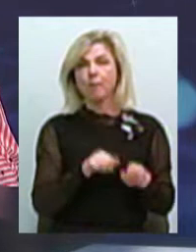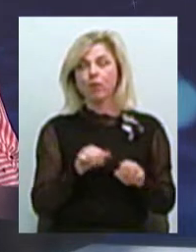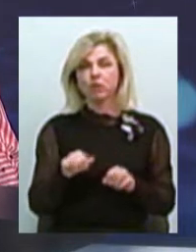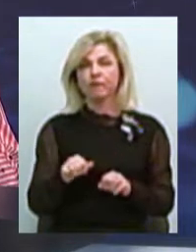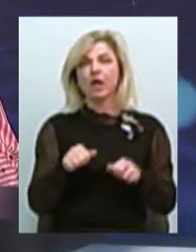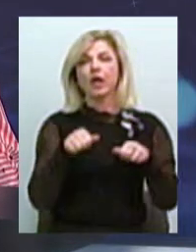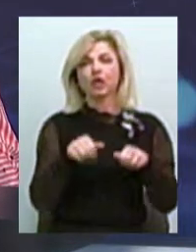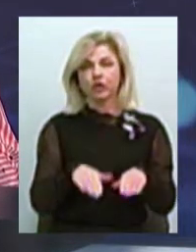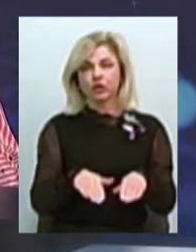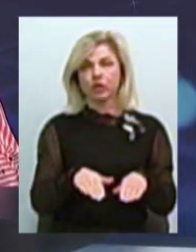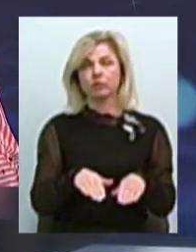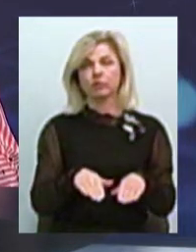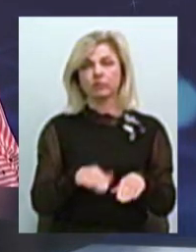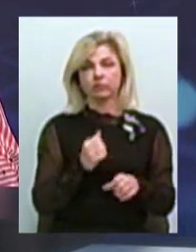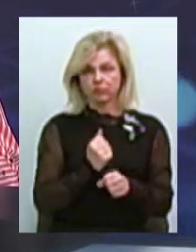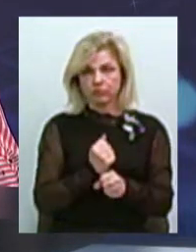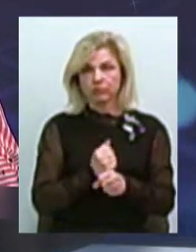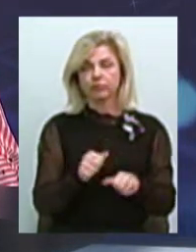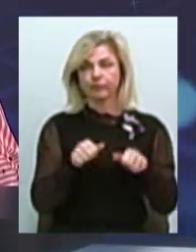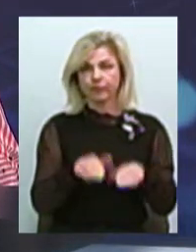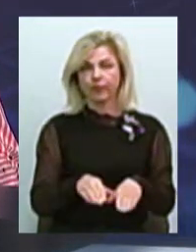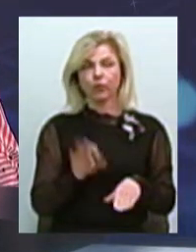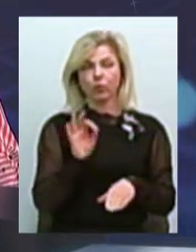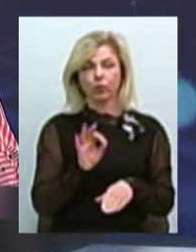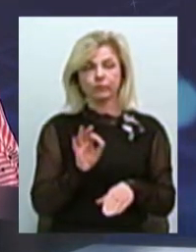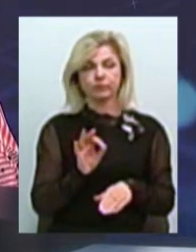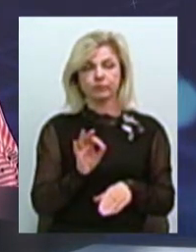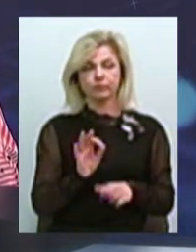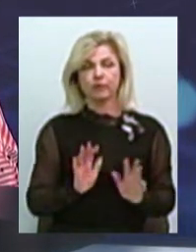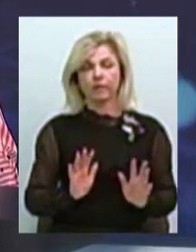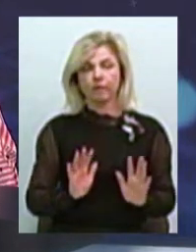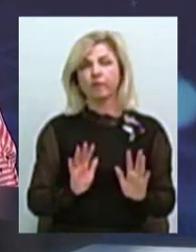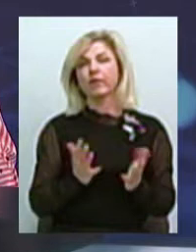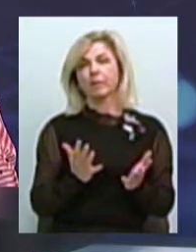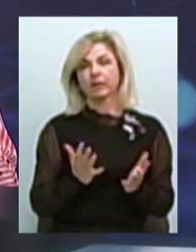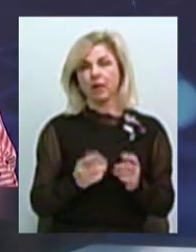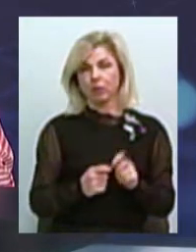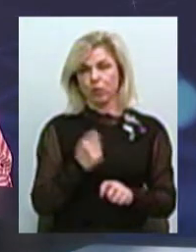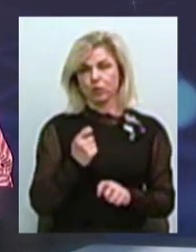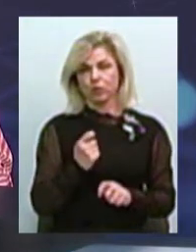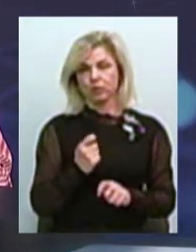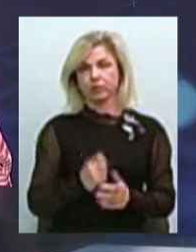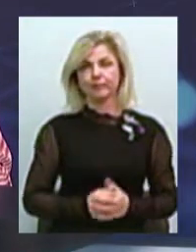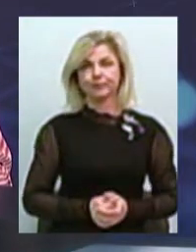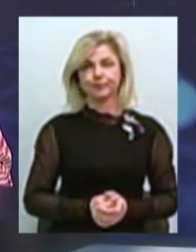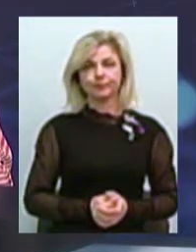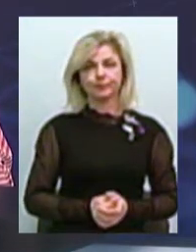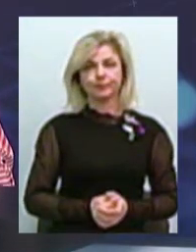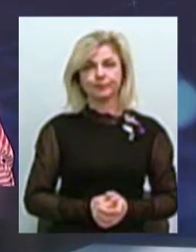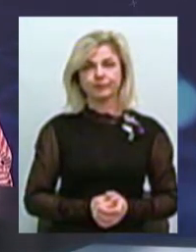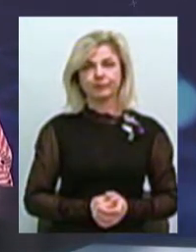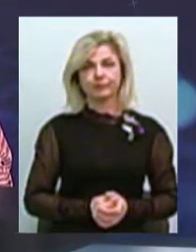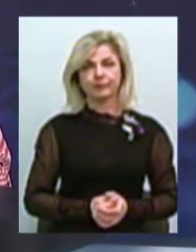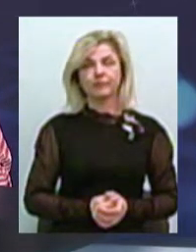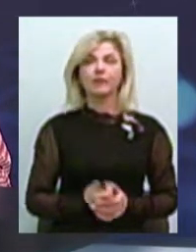вирішити, прийняти рішення саме щодо випадка порушення, саме